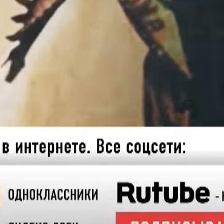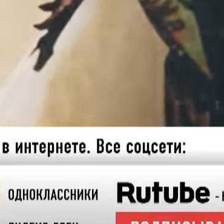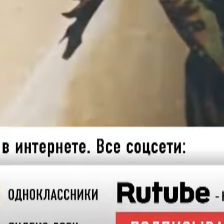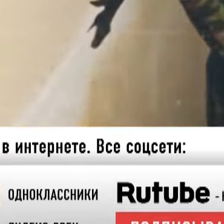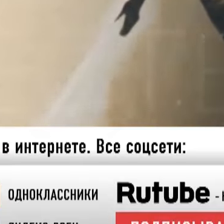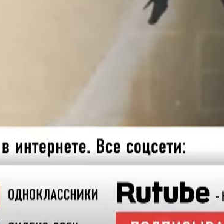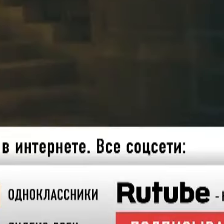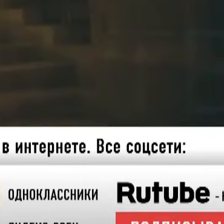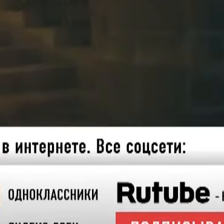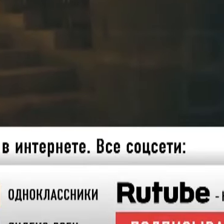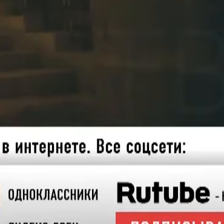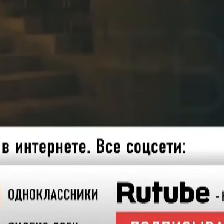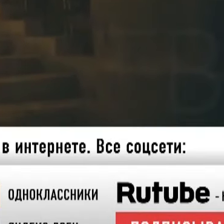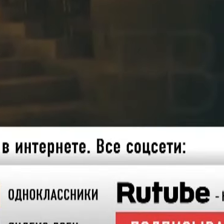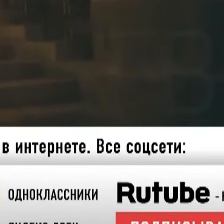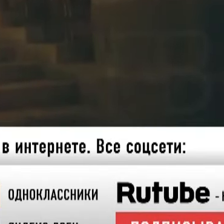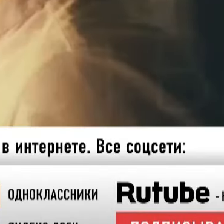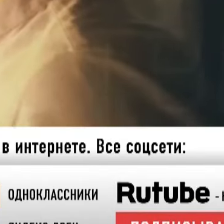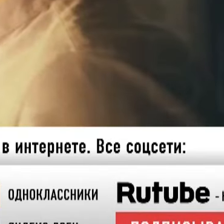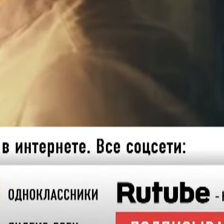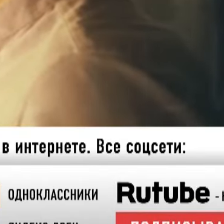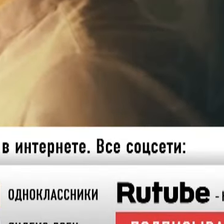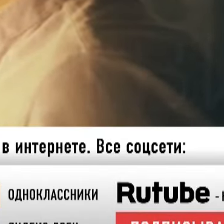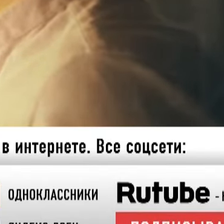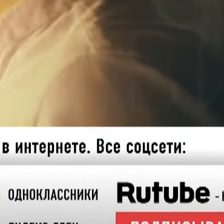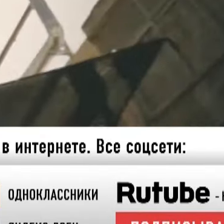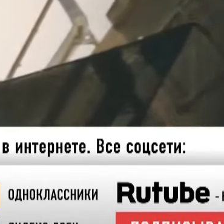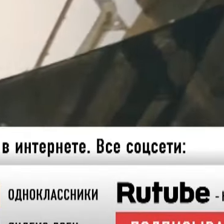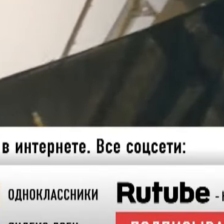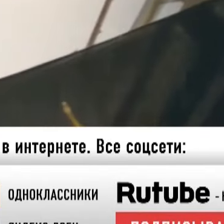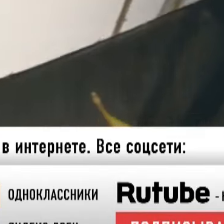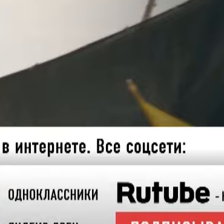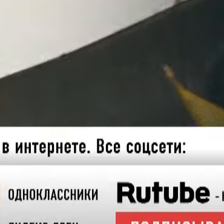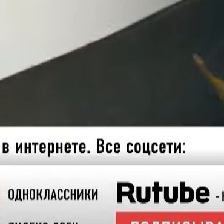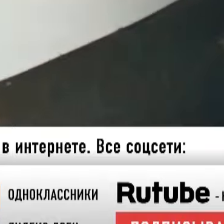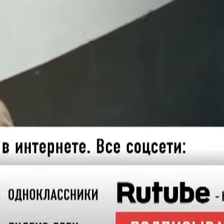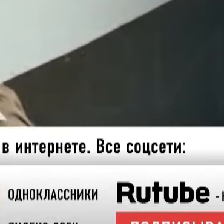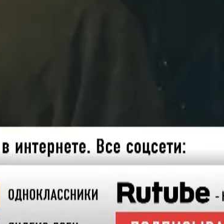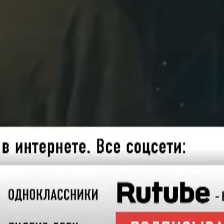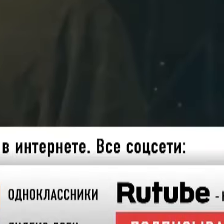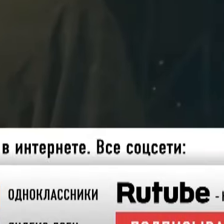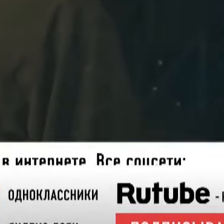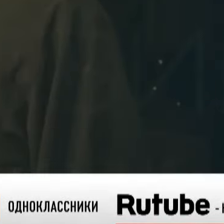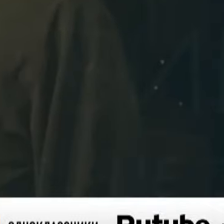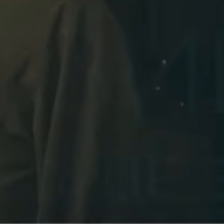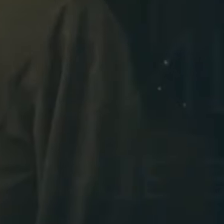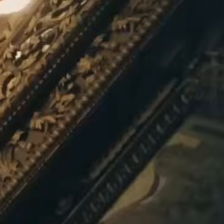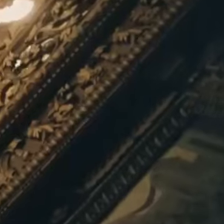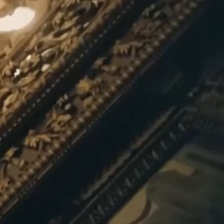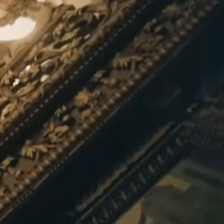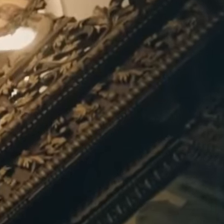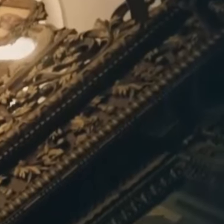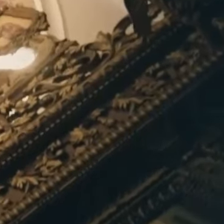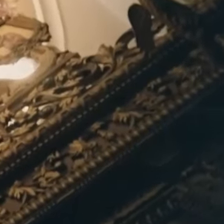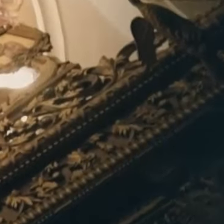человеке. О том, как устроена его душа, психология, его природа, как идет борьба с грехом и как